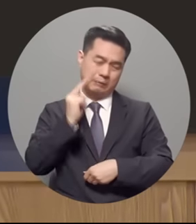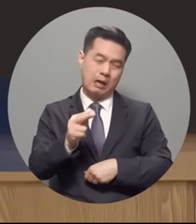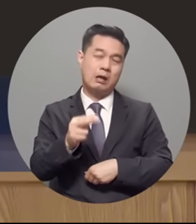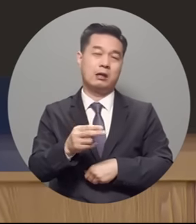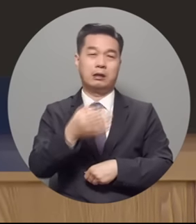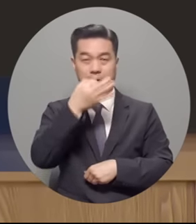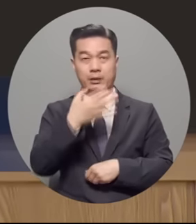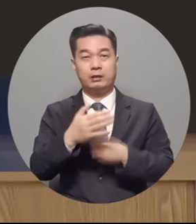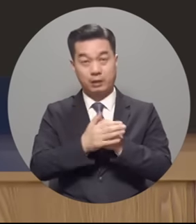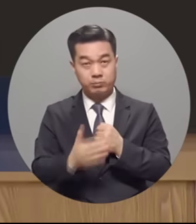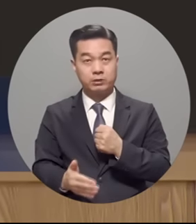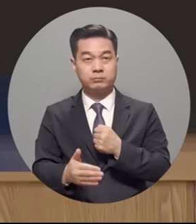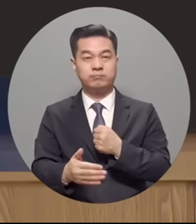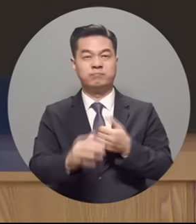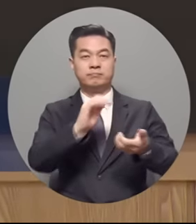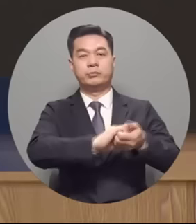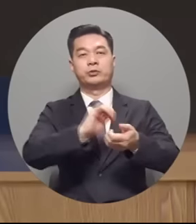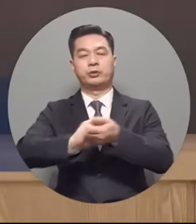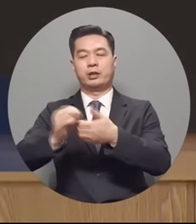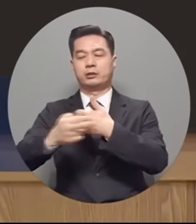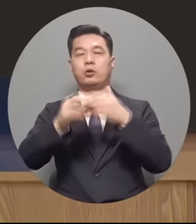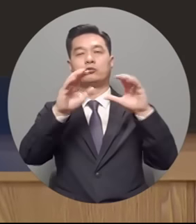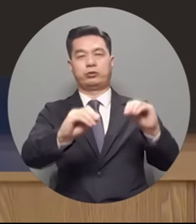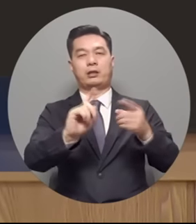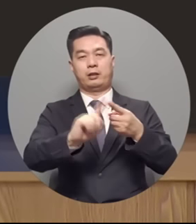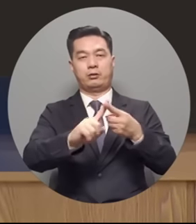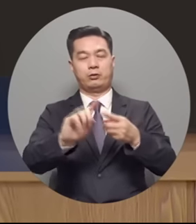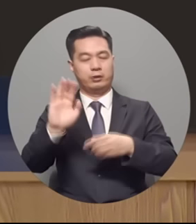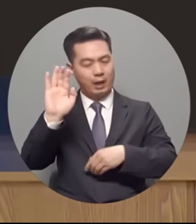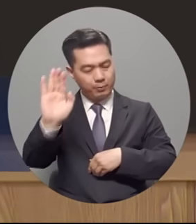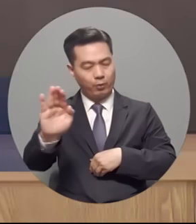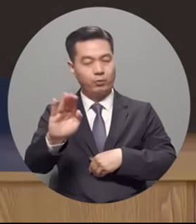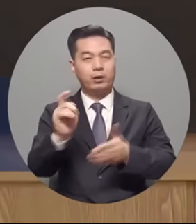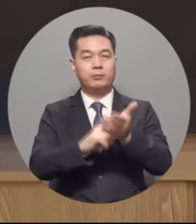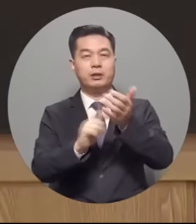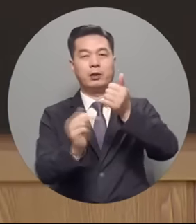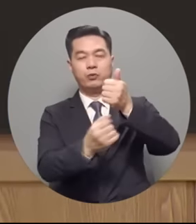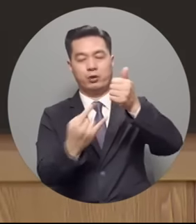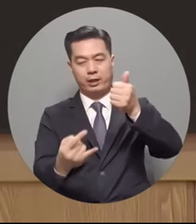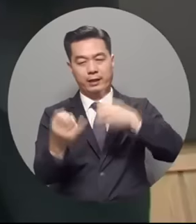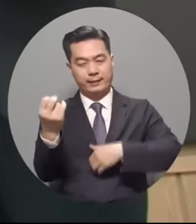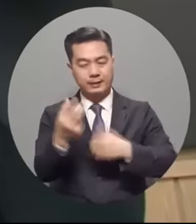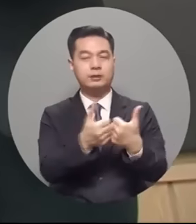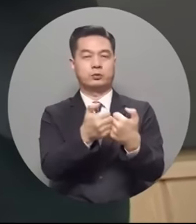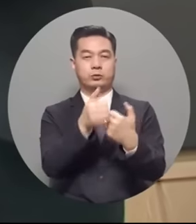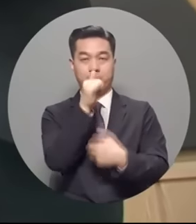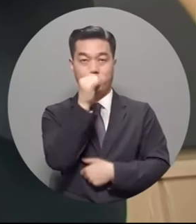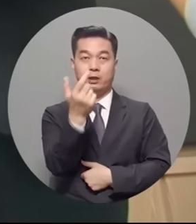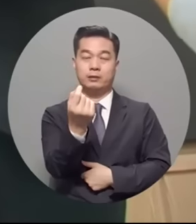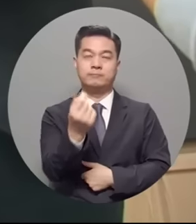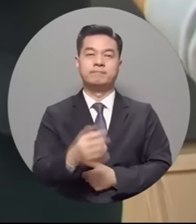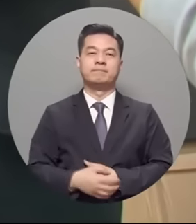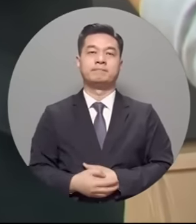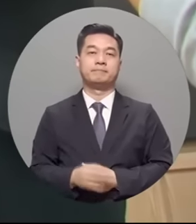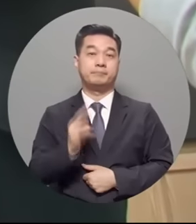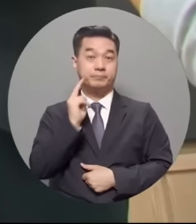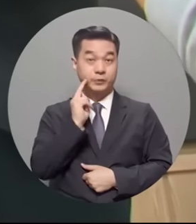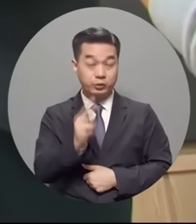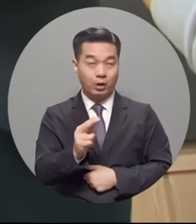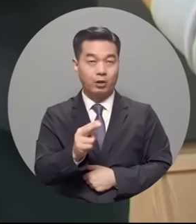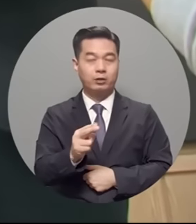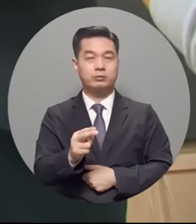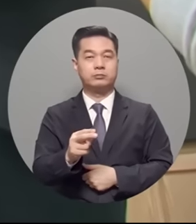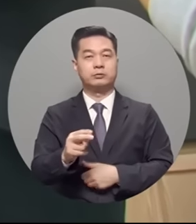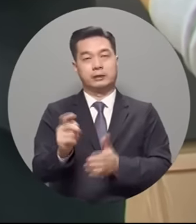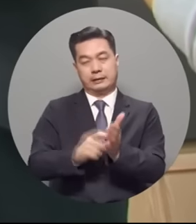중단에 대해서는 추후 비대위에서 다시 논의하기로 한다. 다만 중증이나 응급, 입원 환자